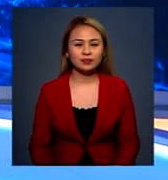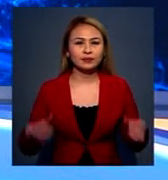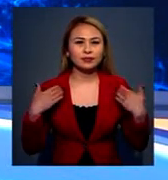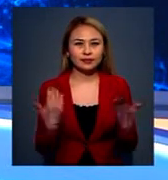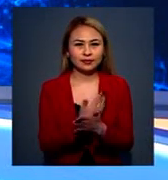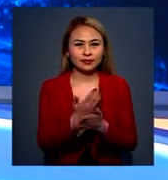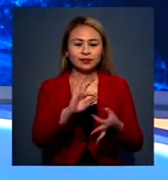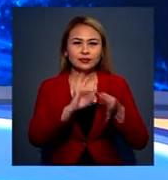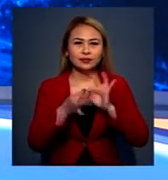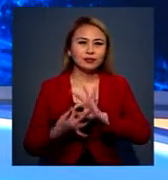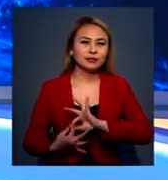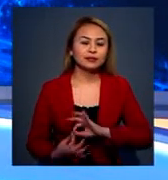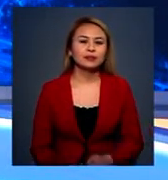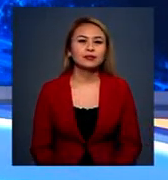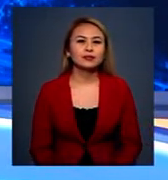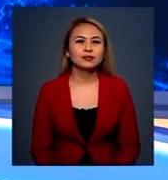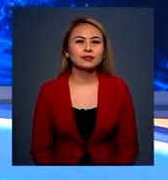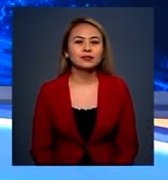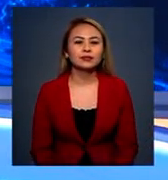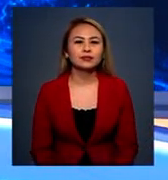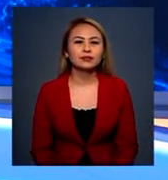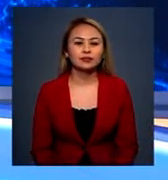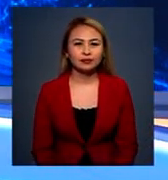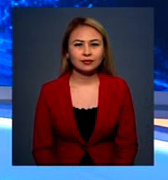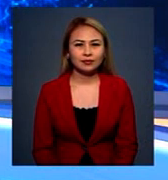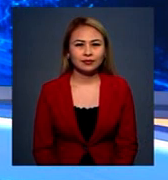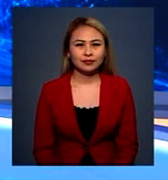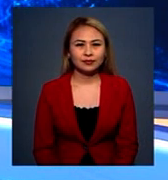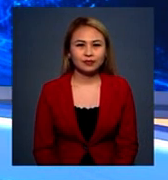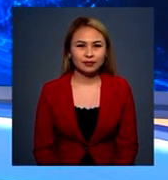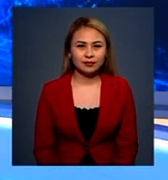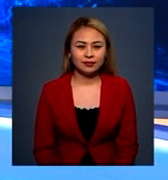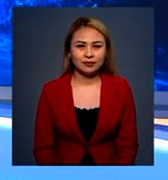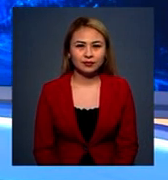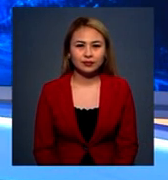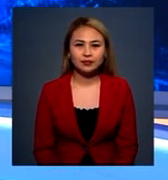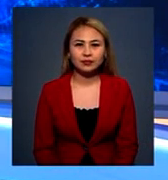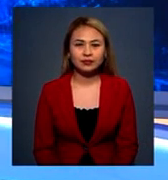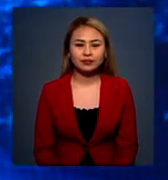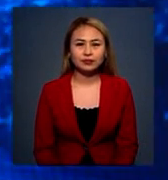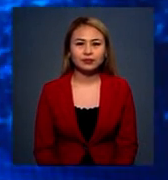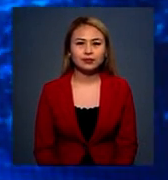Ассаламу алейкум, тікелей эфирде жаңалықтар, студияда Бауыржан Бақытбекұлы және сурдо аудармашы Жанбота Сәрсенбаева.